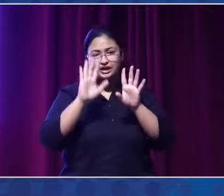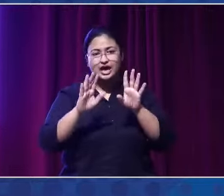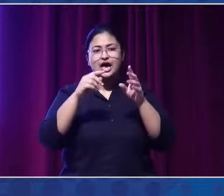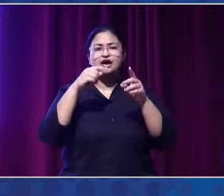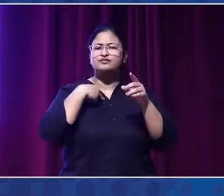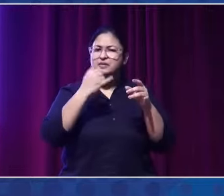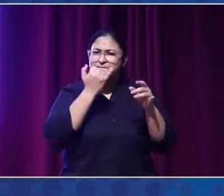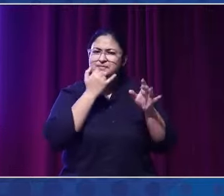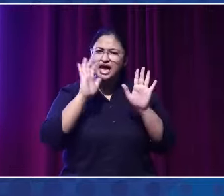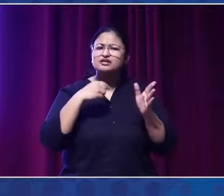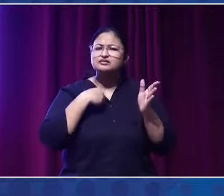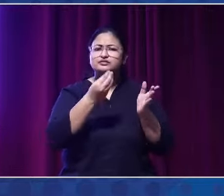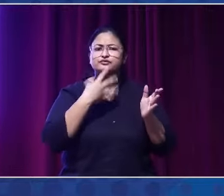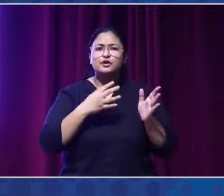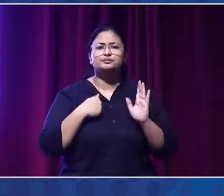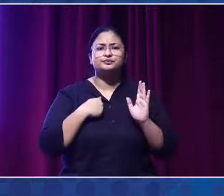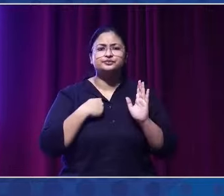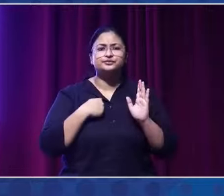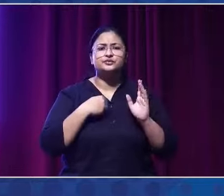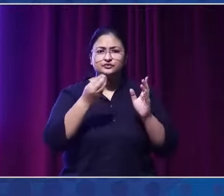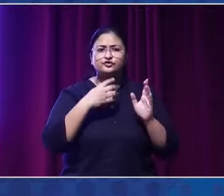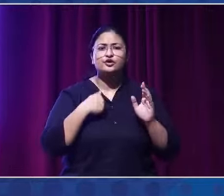बताइए, चैलेंज करिए,